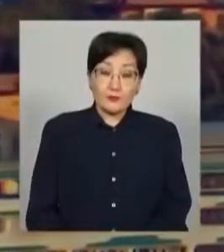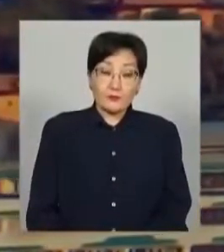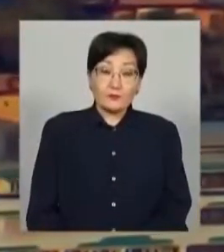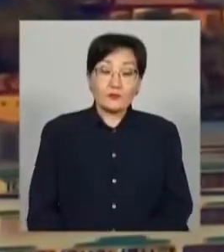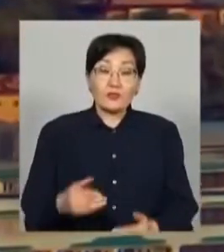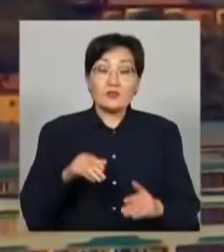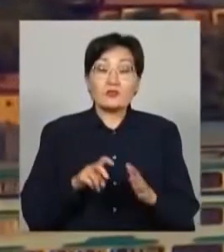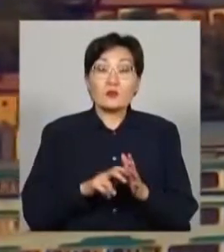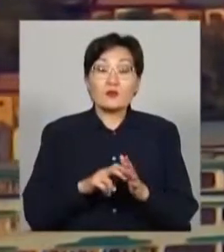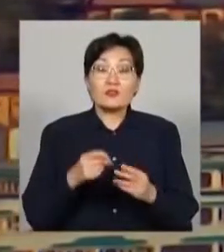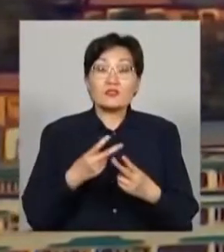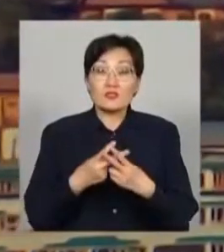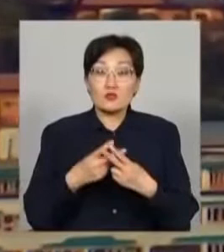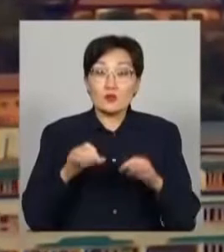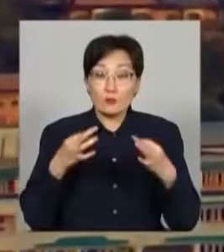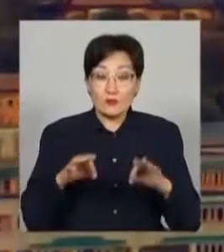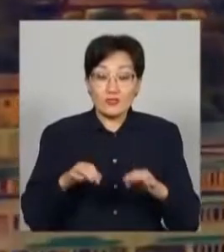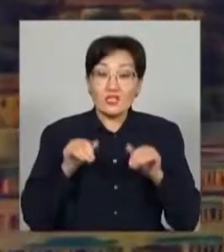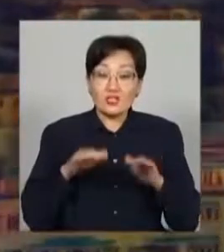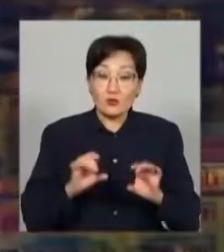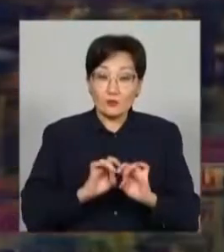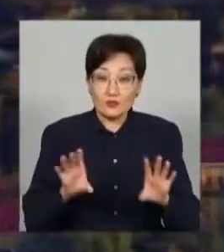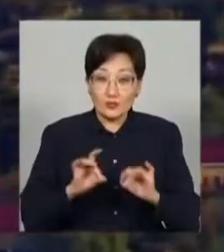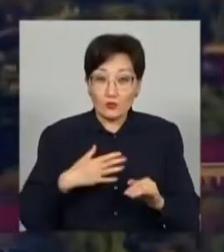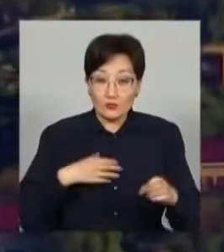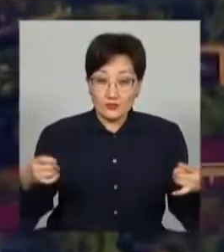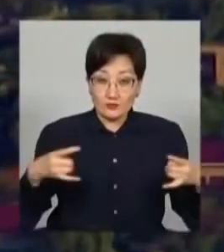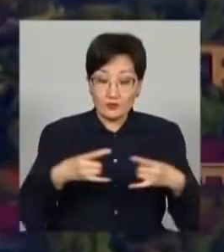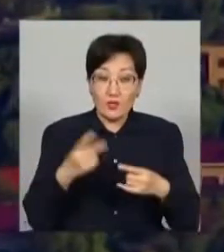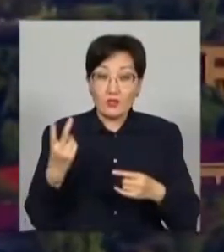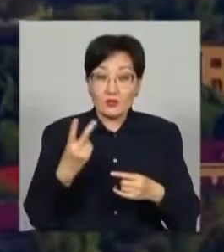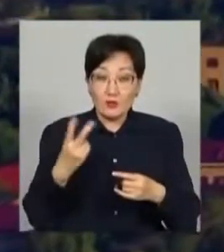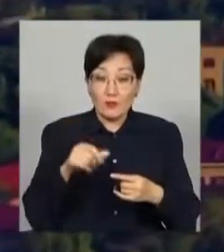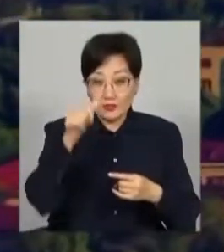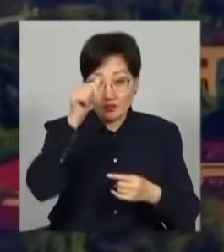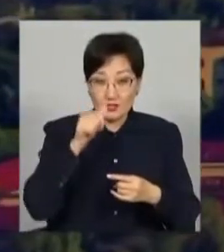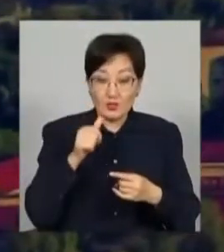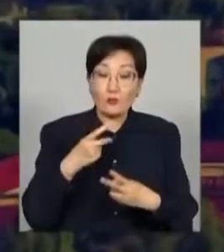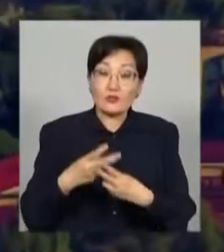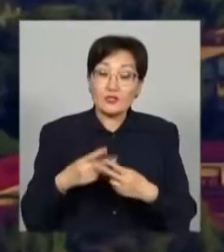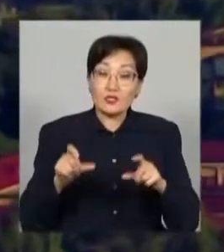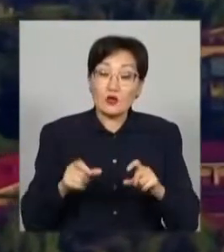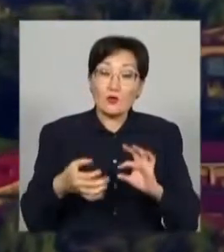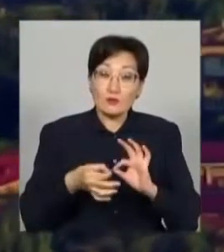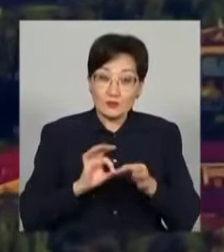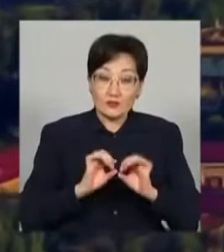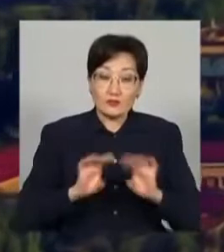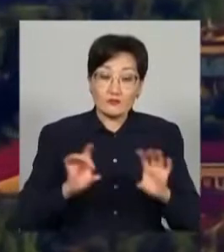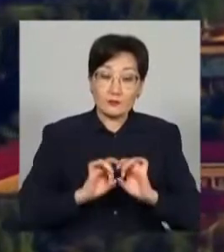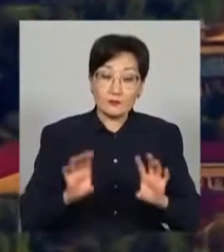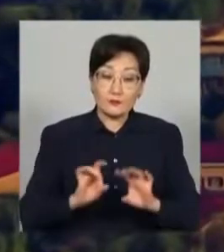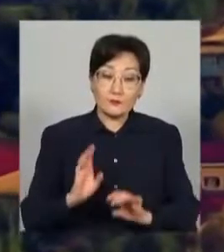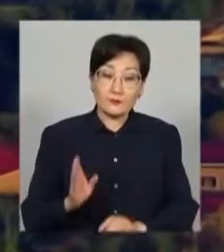Он вышел из СИЗО совсем недавно и решился рассказать нашему телеканалу о двух месяцах заточения. Репортаж Дамира